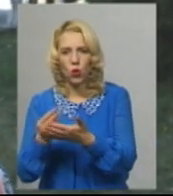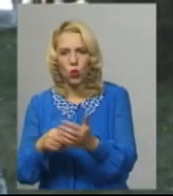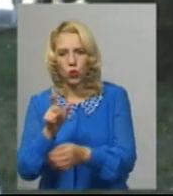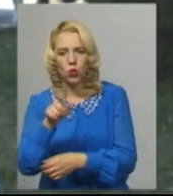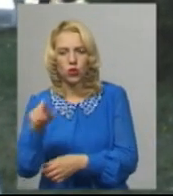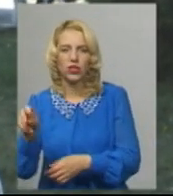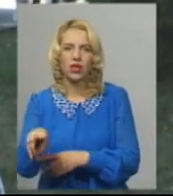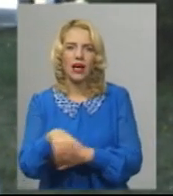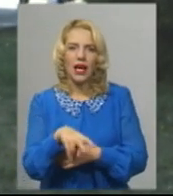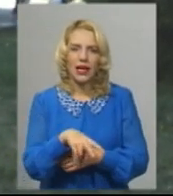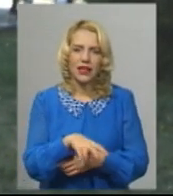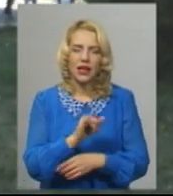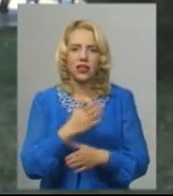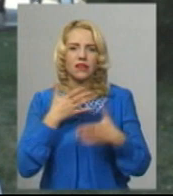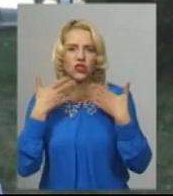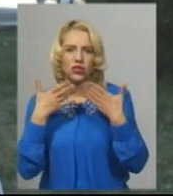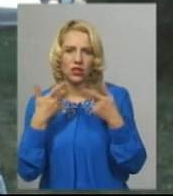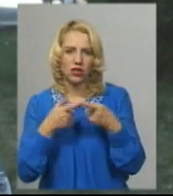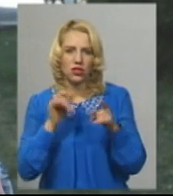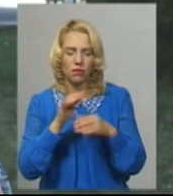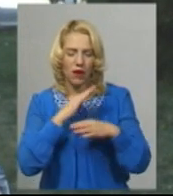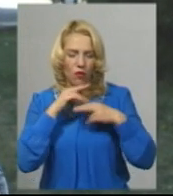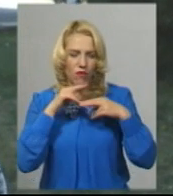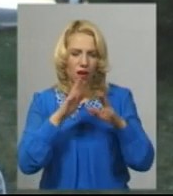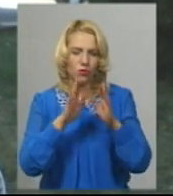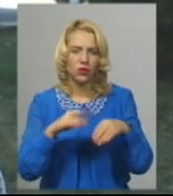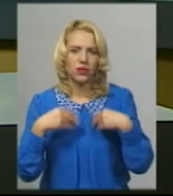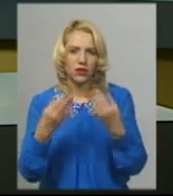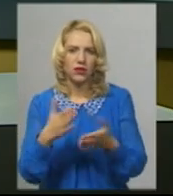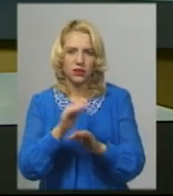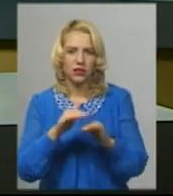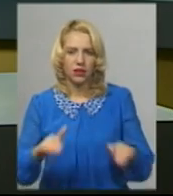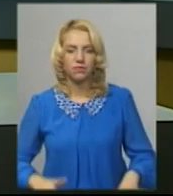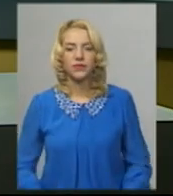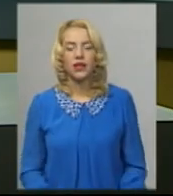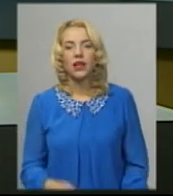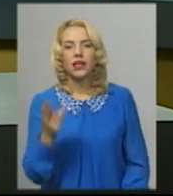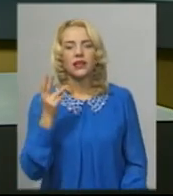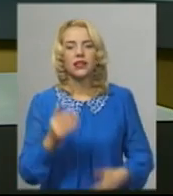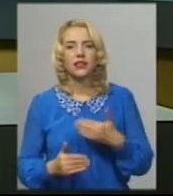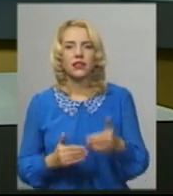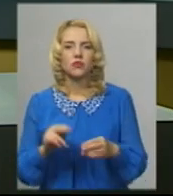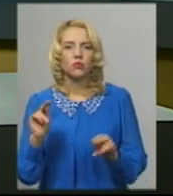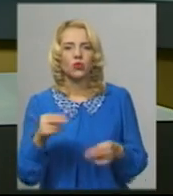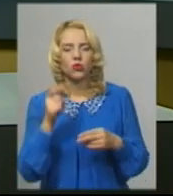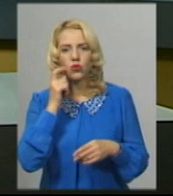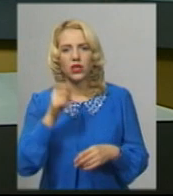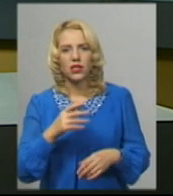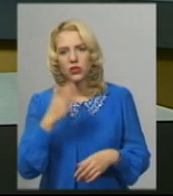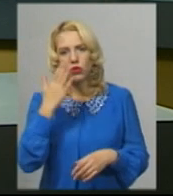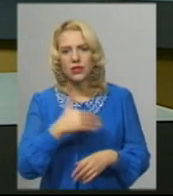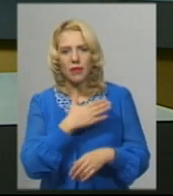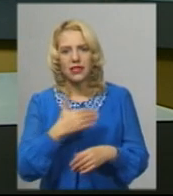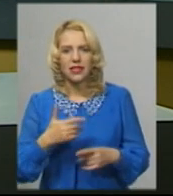літераторів, і читачів. Багато буде уваги приділено дітям. Третій етап чемпіонату України з бразильського